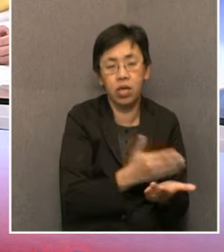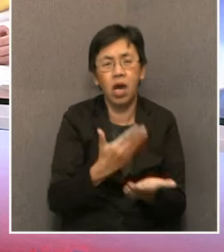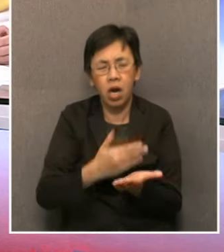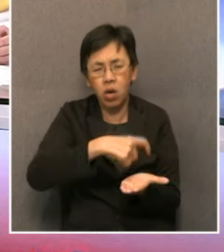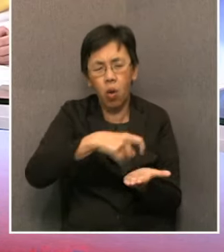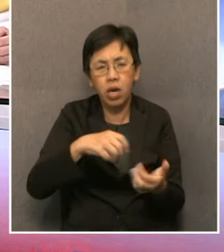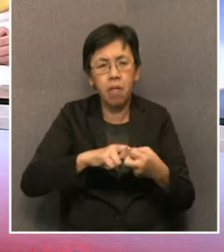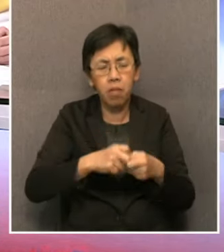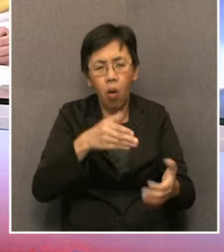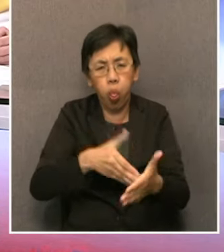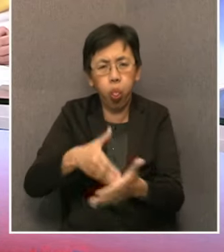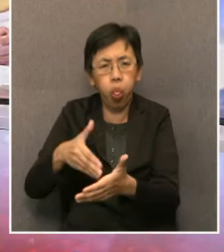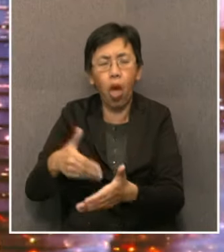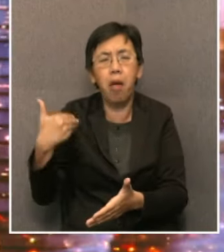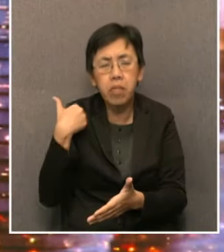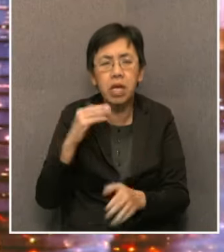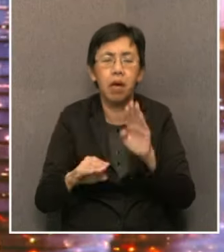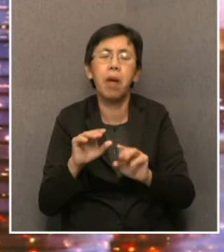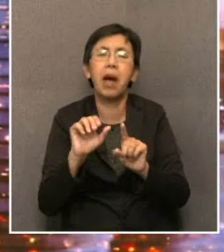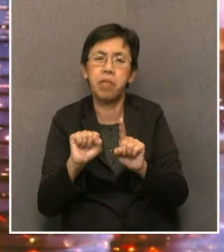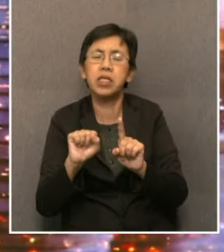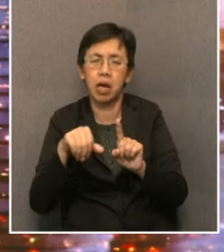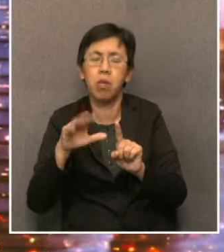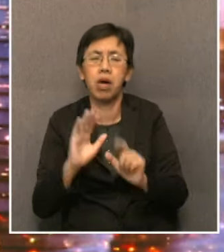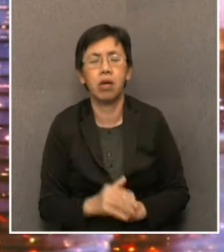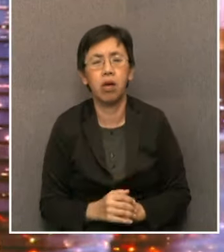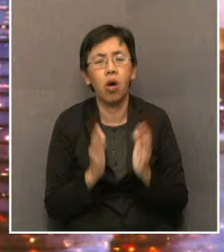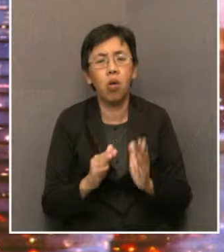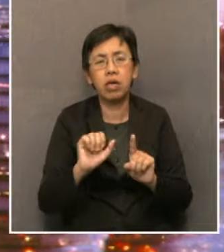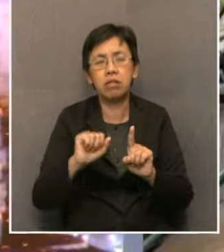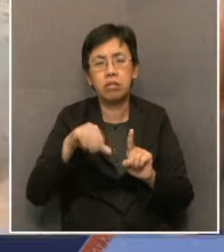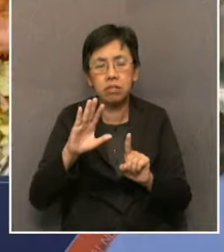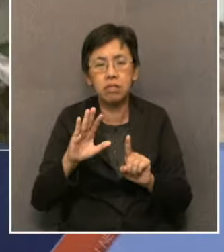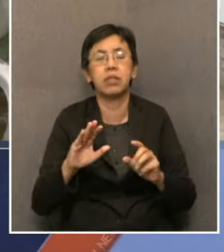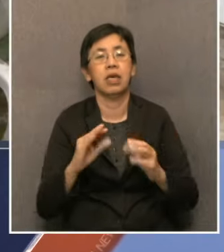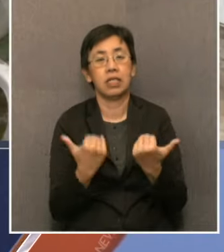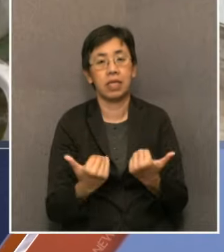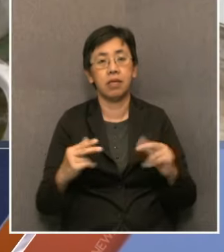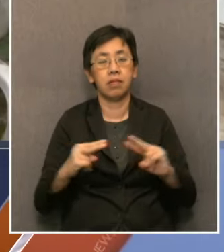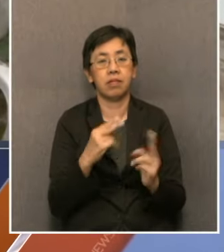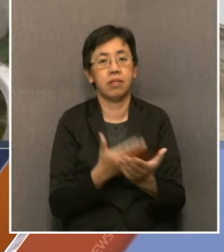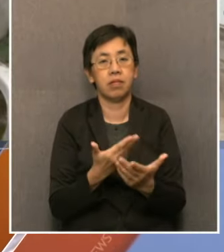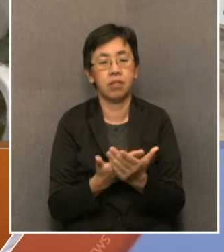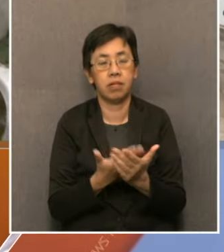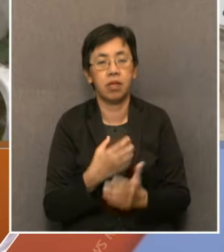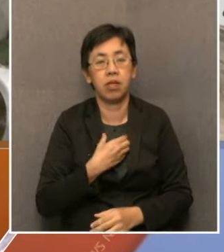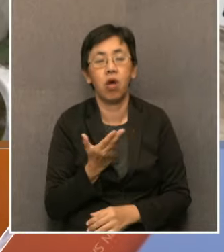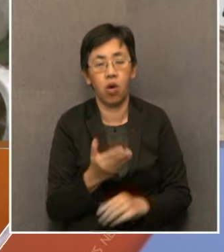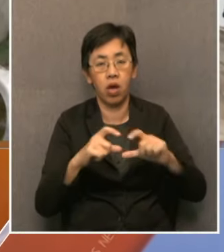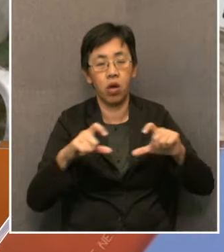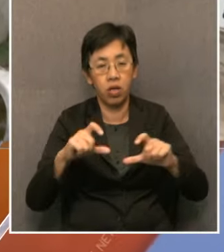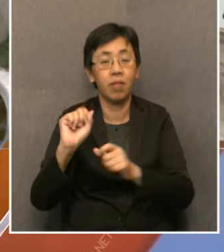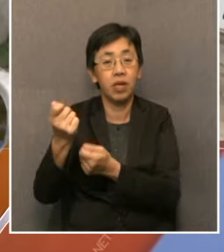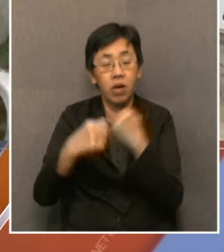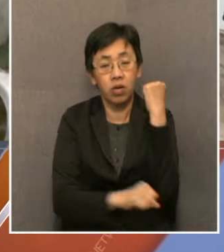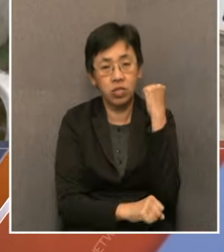เร็จเรตกค้างอยู่เป็ verschiedenenacleเช่เดยวกันทำให้ลาสุดทางด้านของกระทงการครางก็ขอให้กลคนดกล่า ihr